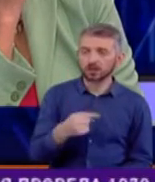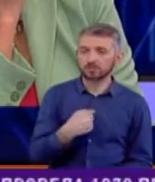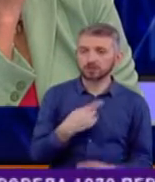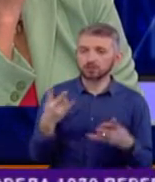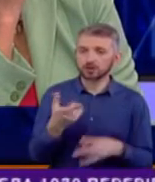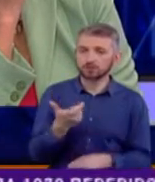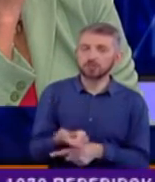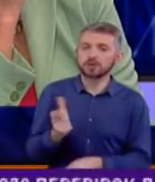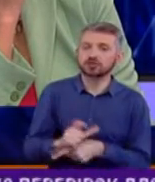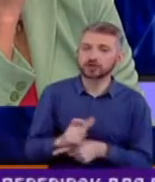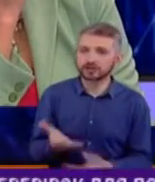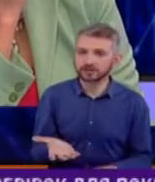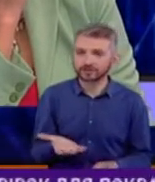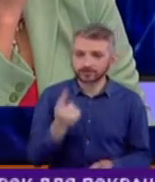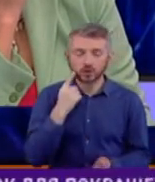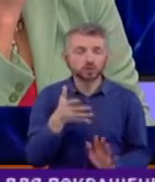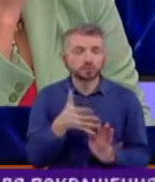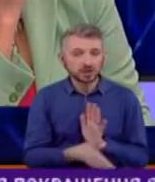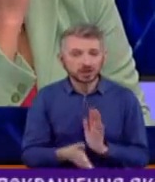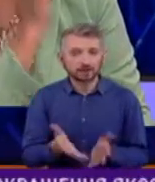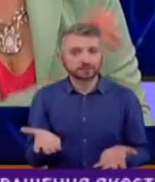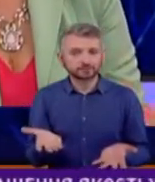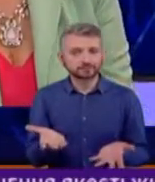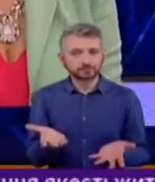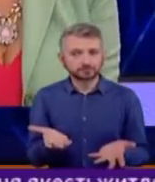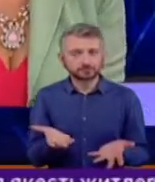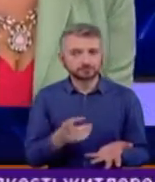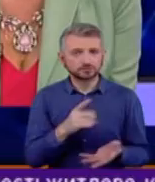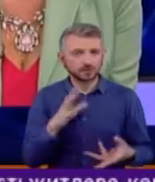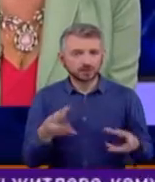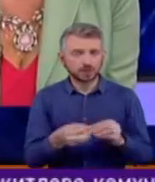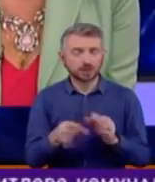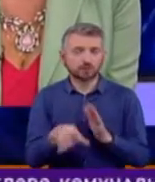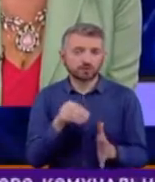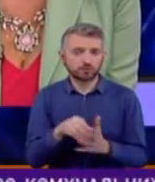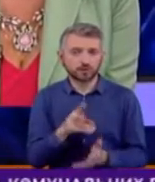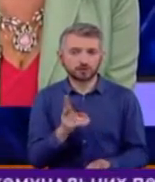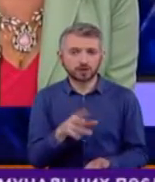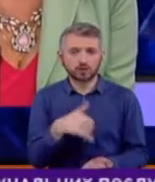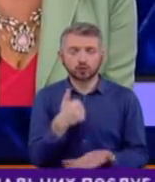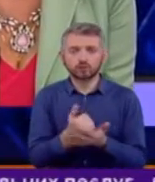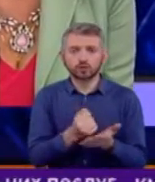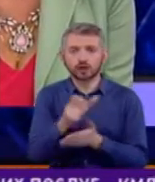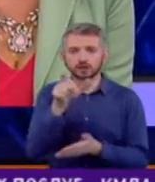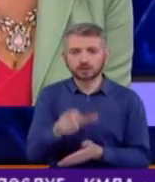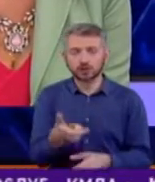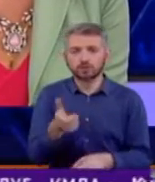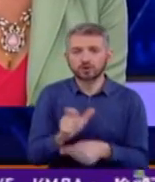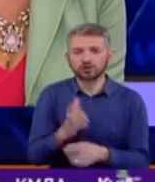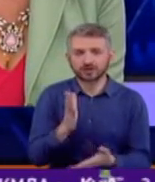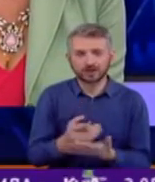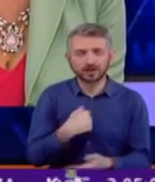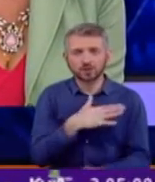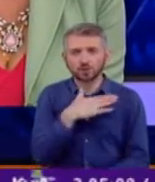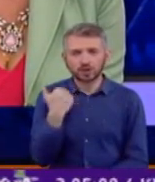потрібна більшість». Розумієте, і з огляду на результати вибори, ну, головного кандидата більшість є. Я б не